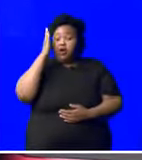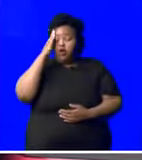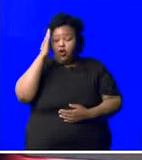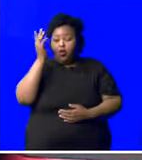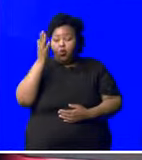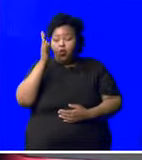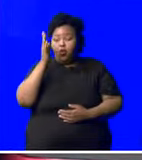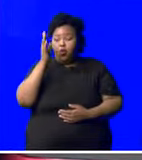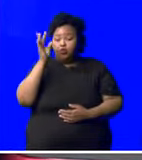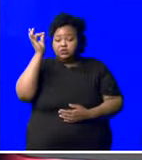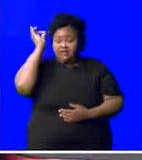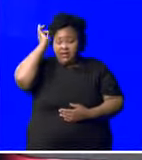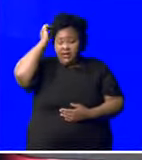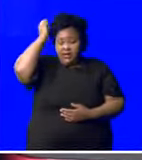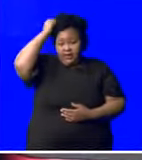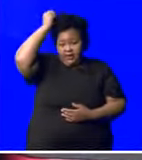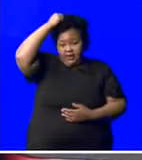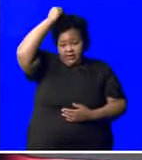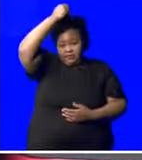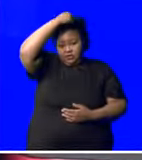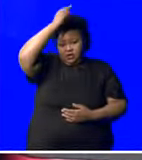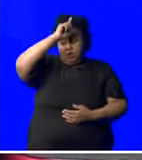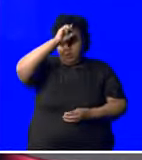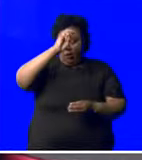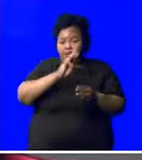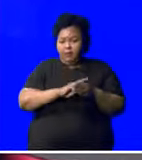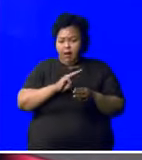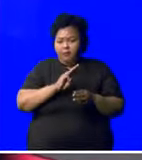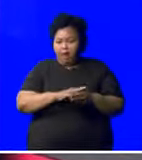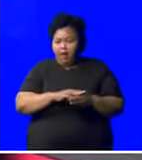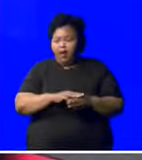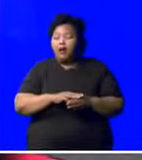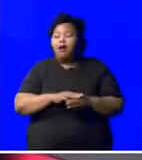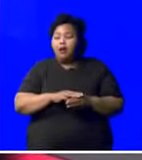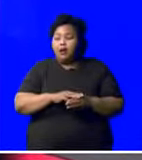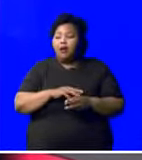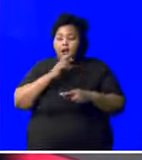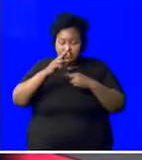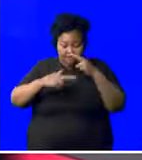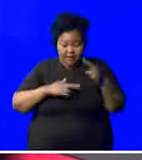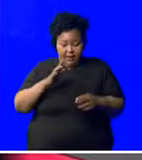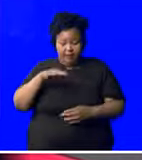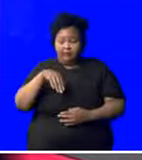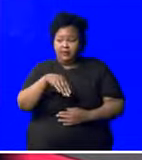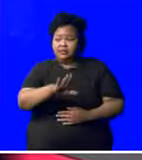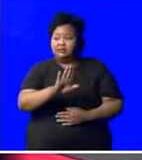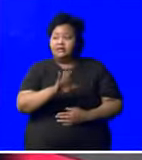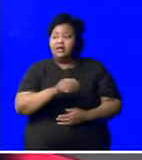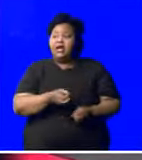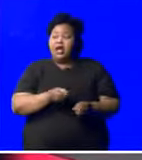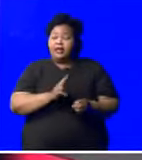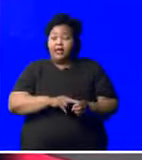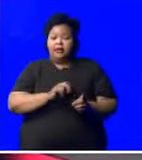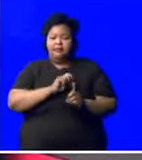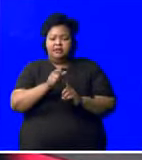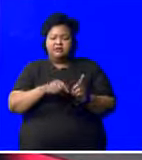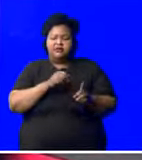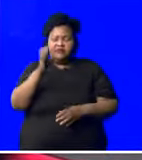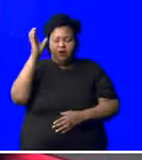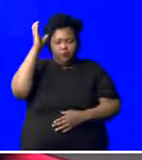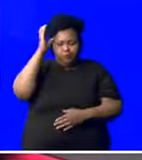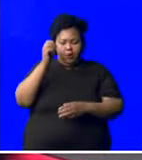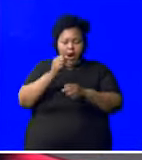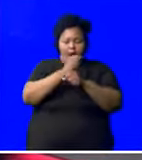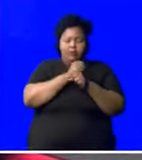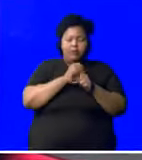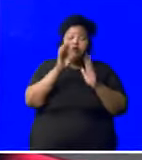ukuthi yini le institution of the monarchy singasukele nje sibuke sibhekele lokho